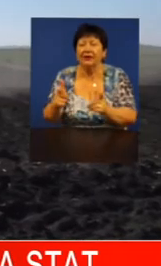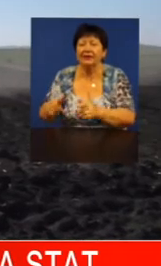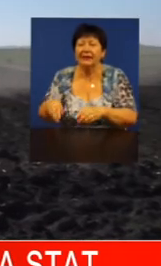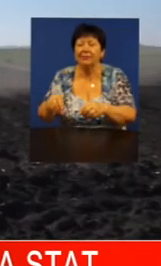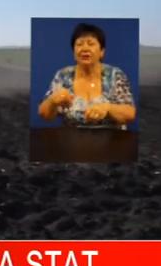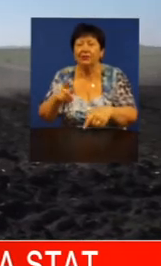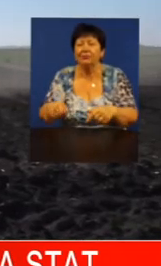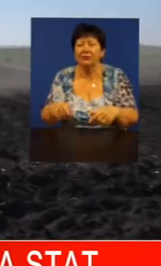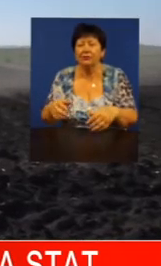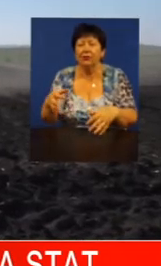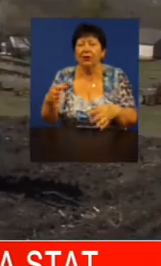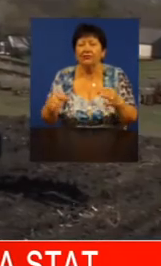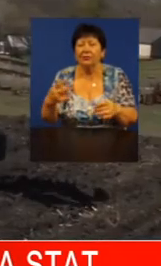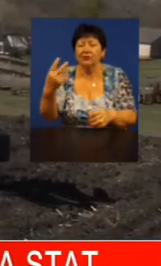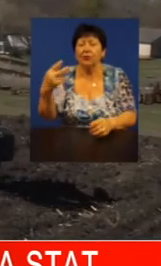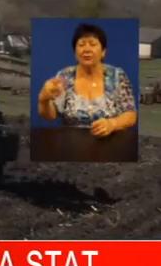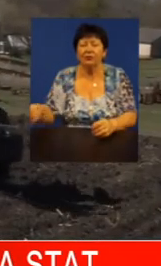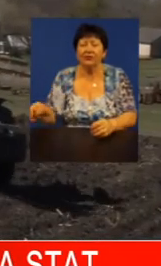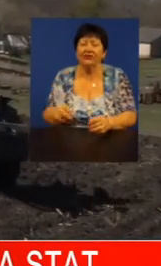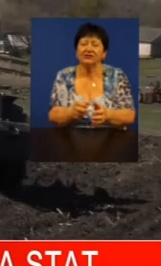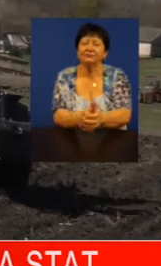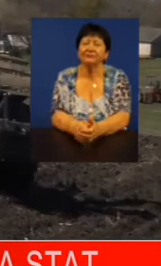pământului pentru toamna anului 2020.